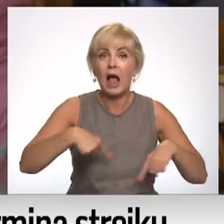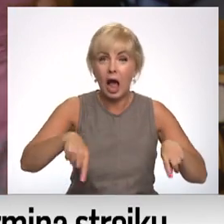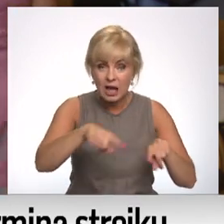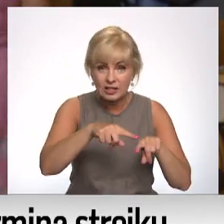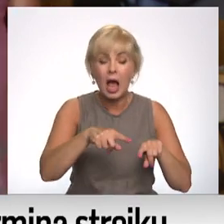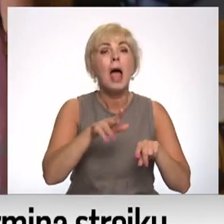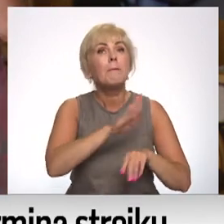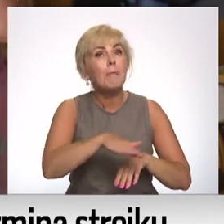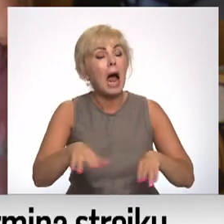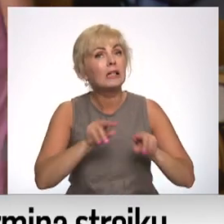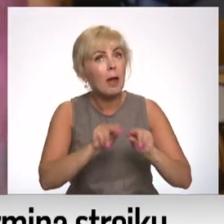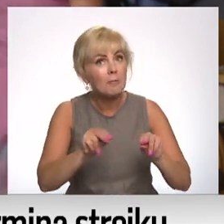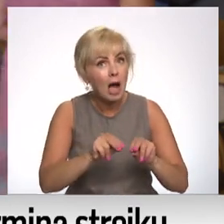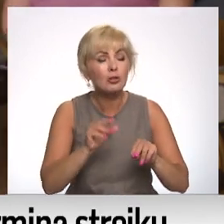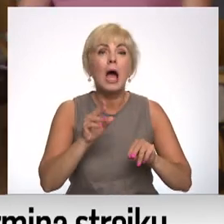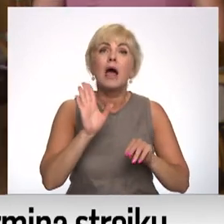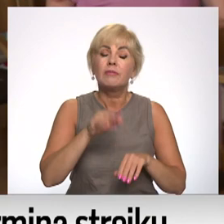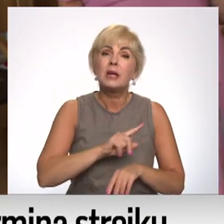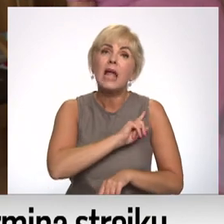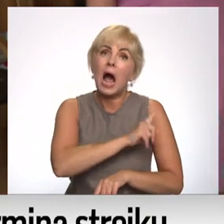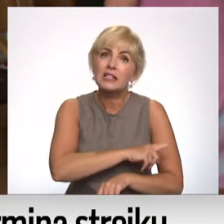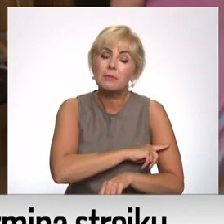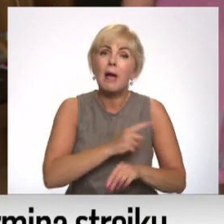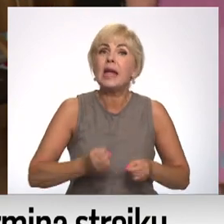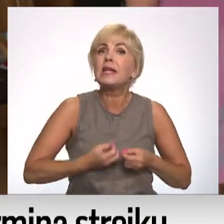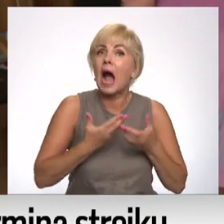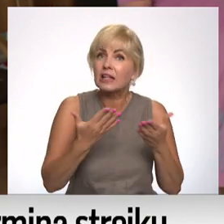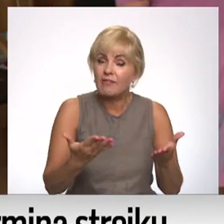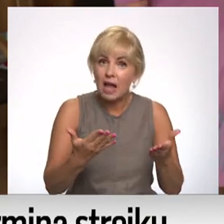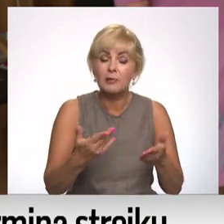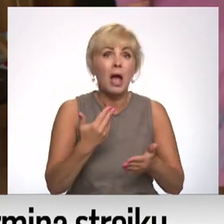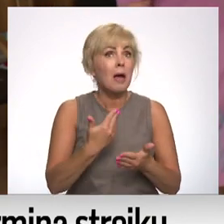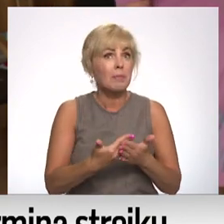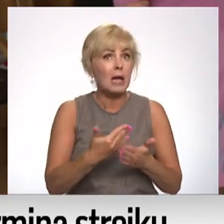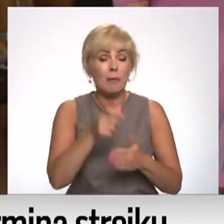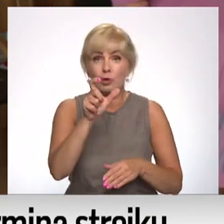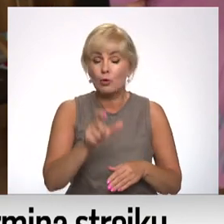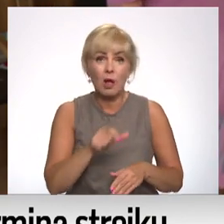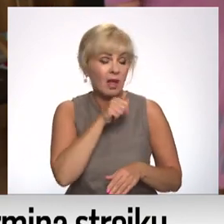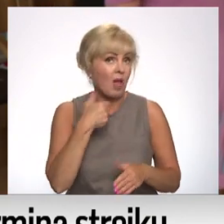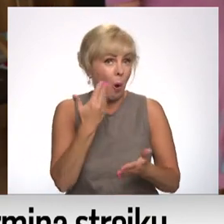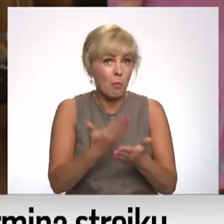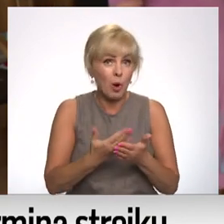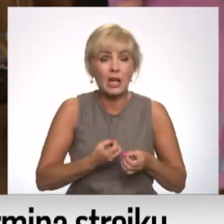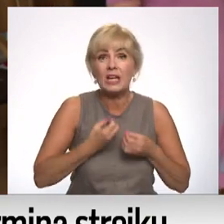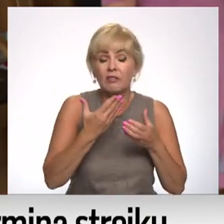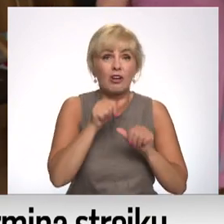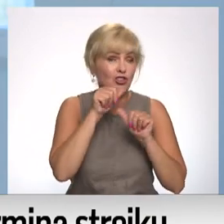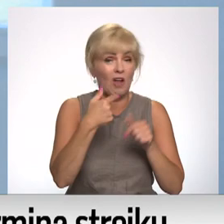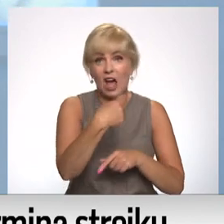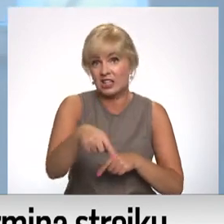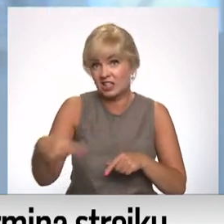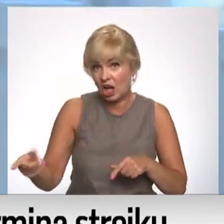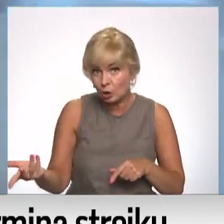jāmāca, jāspēj viņi iedvesmot, viņus motivēt. Cilvēks, kurš pats nav motivēts un iedvesmots, viņš nevar citus motivēt un